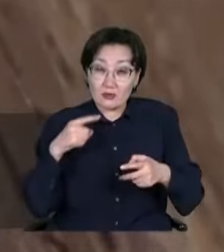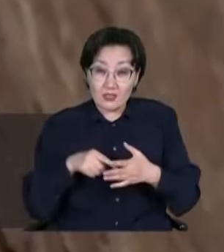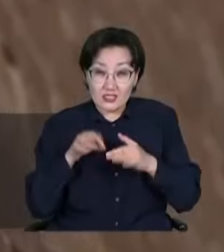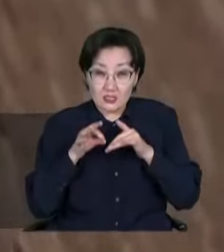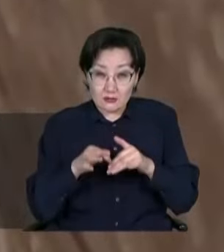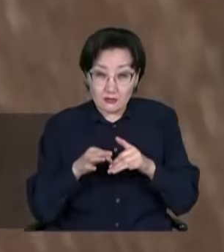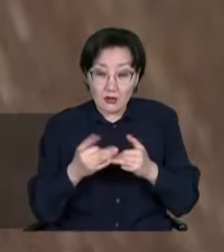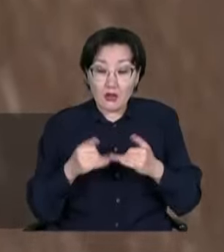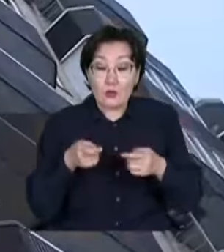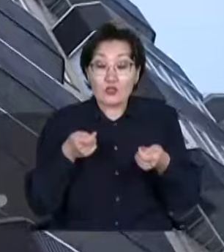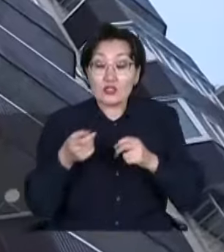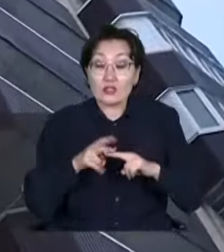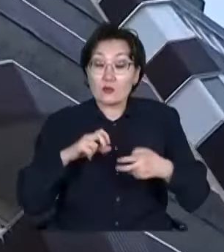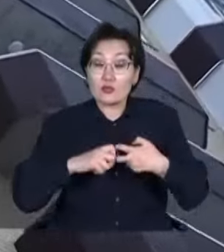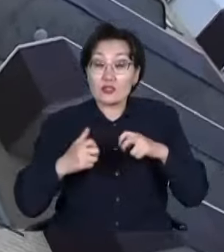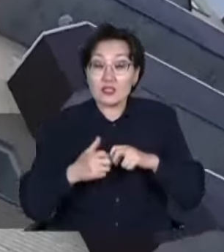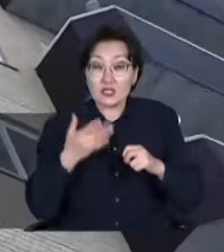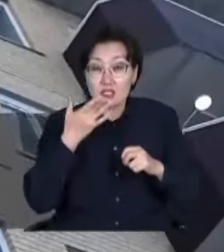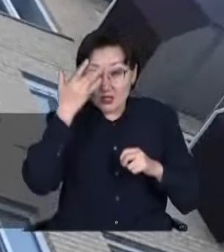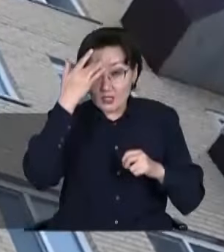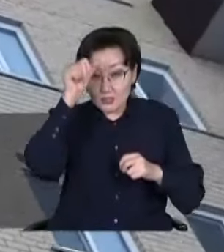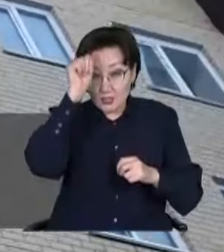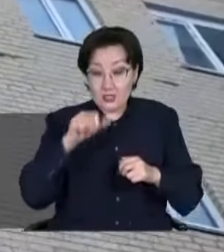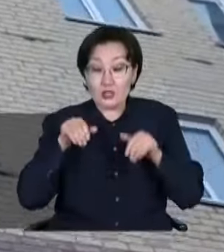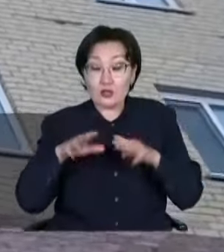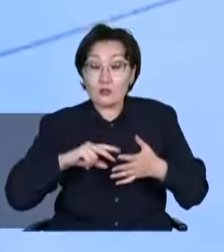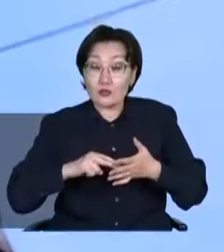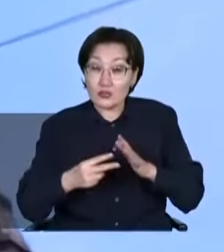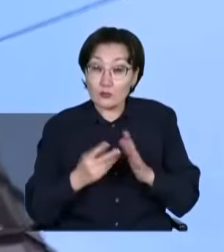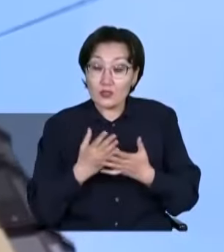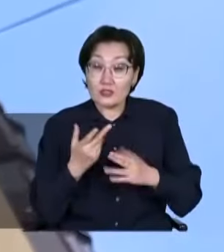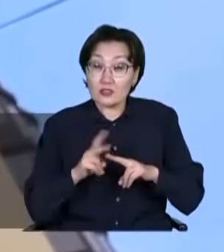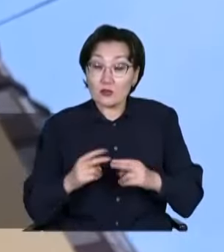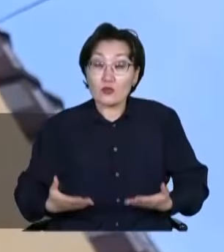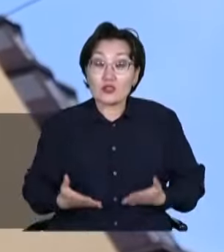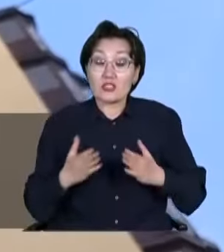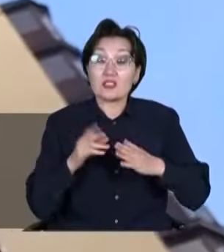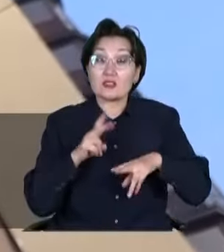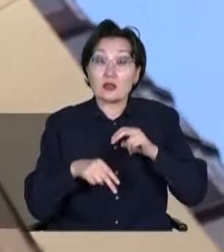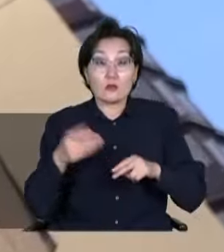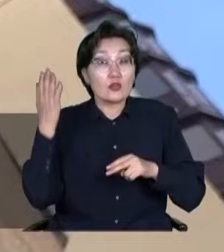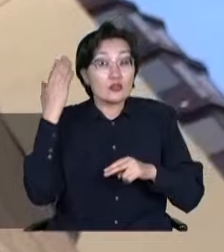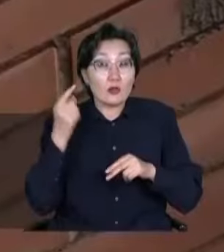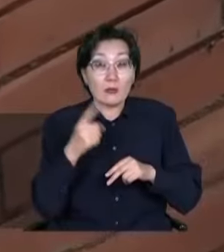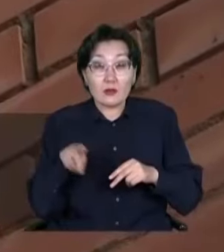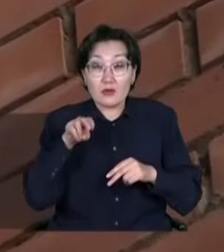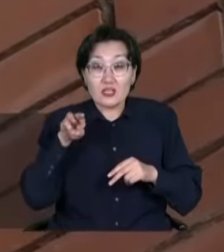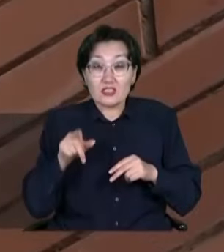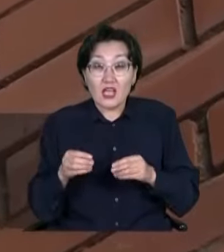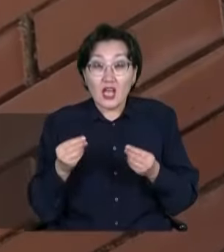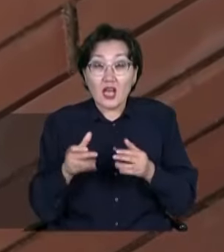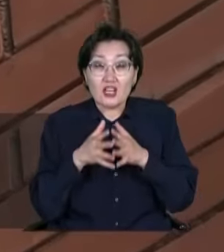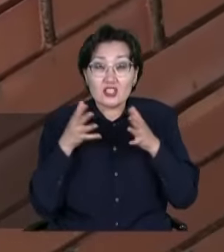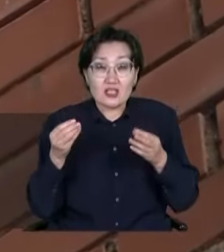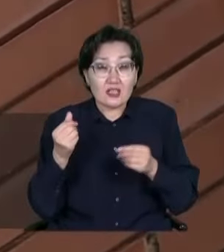әкеліп отыр. Енді шенеуніктер бұл түйткілді жазға таман шешуді жоспарлапты. Айта кетсек, аталған тұрғын үйді салуға кезінде 1 миллиард теңгеден астам